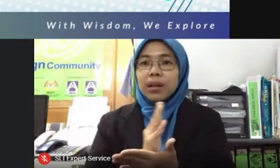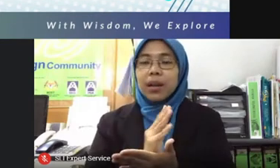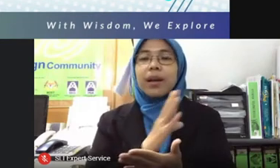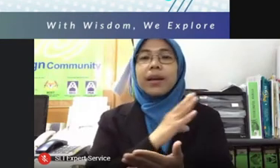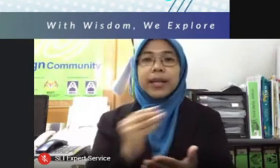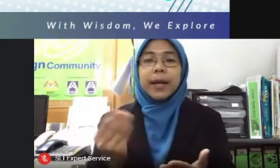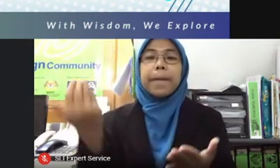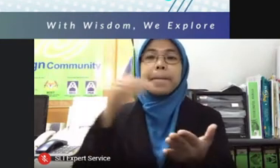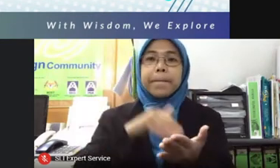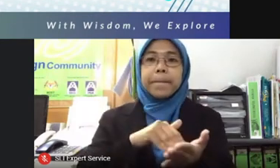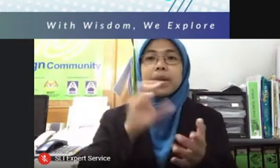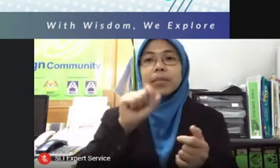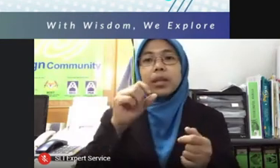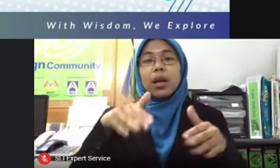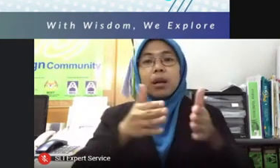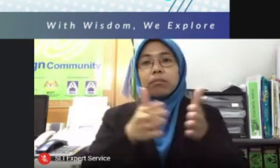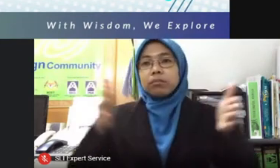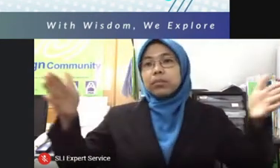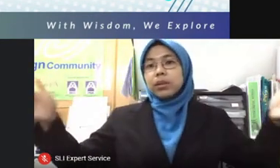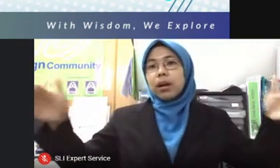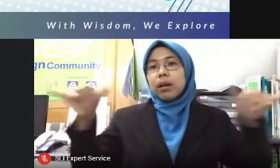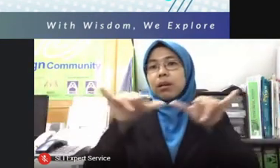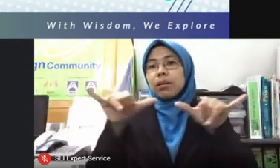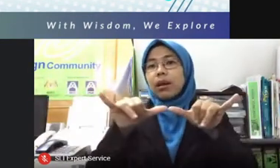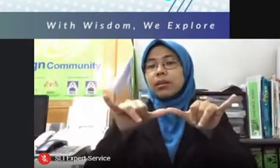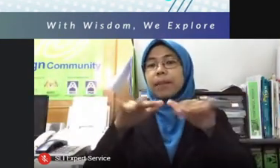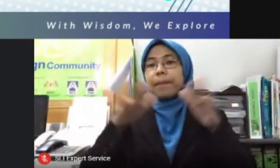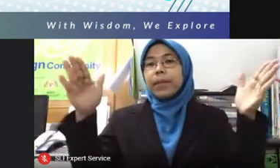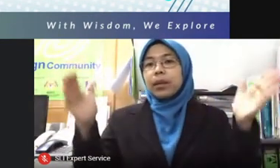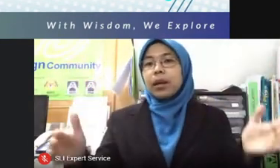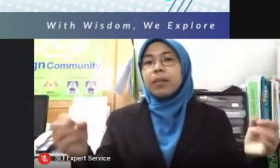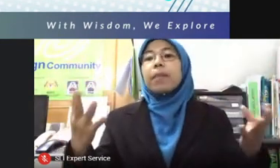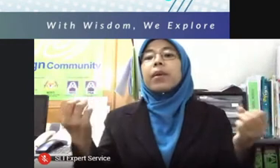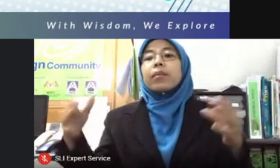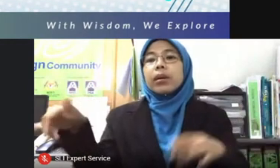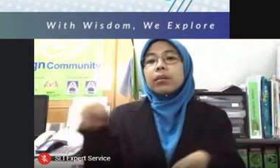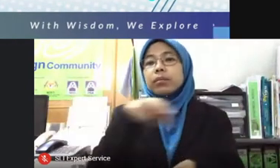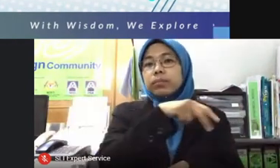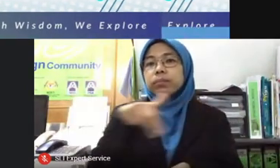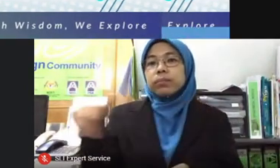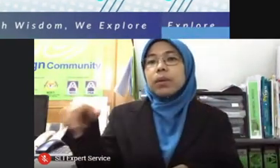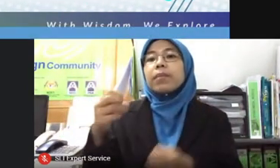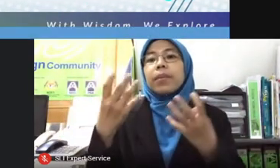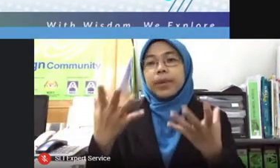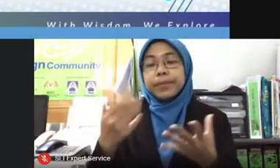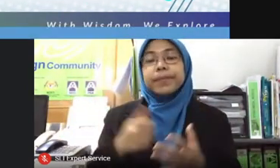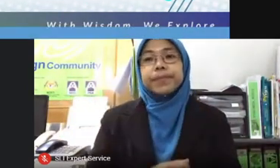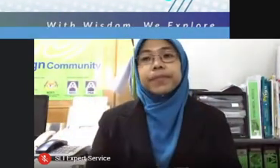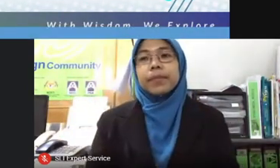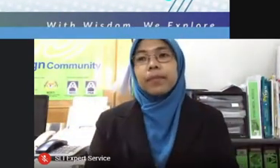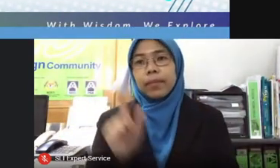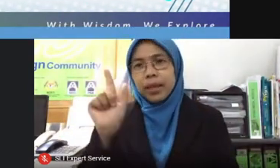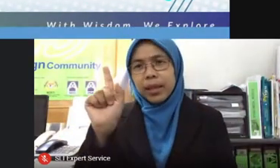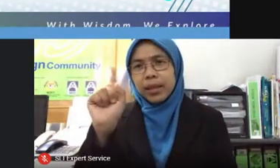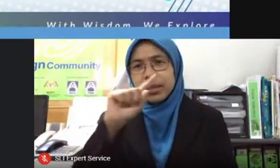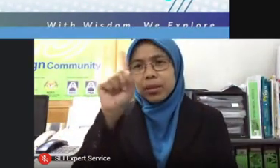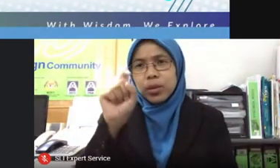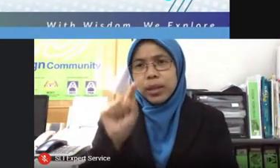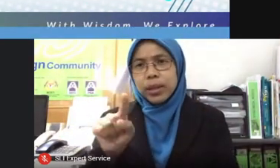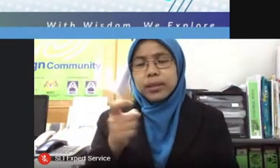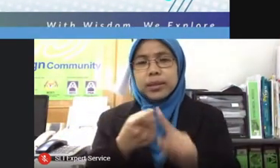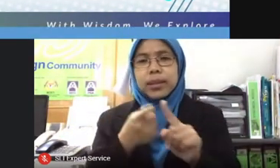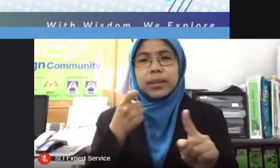juga keluasan pentas, banyak mana apa ni kita nak perlu bergerak dan sebagainya. Puan Nana, ada satu soalan